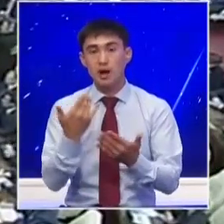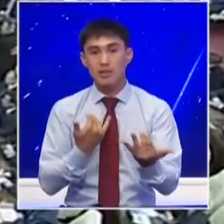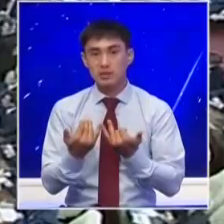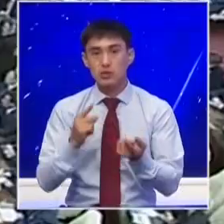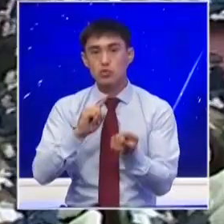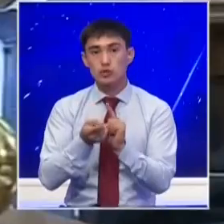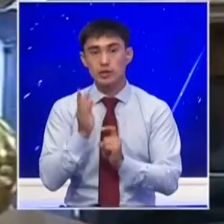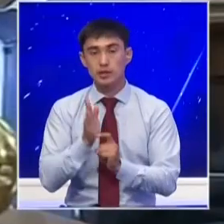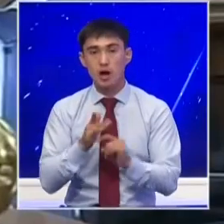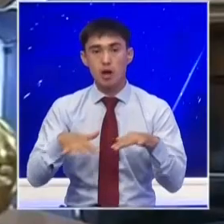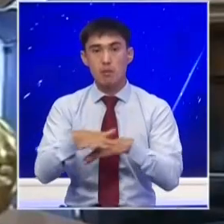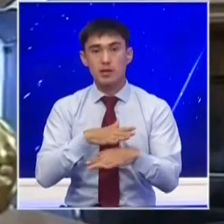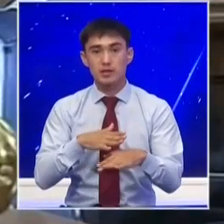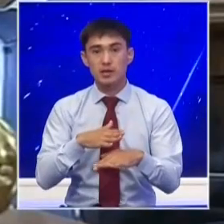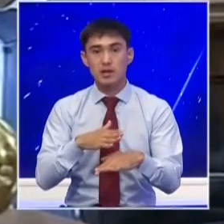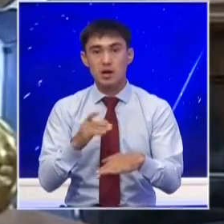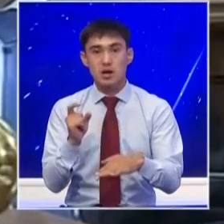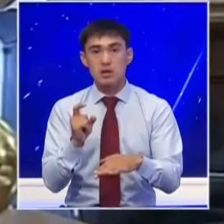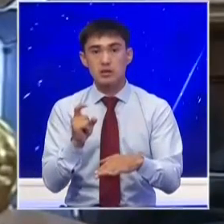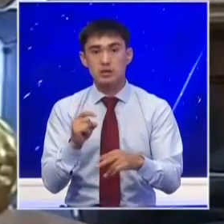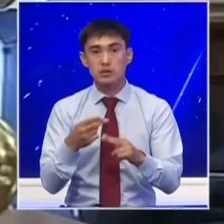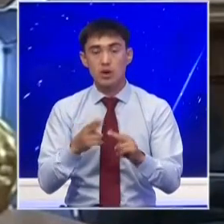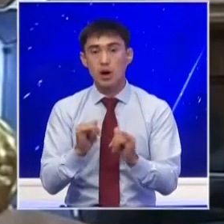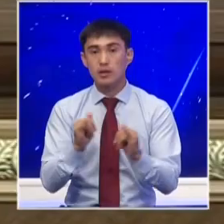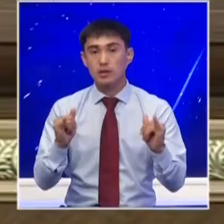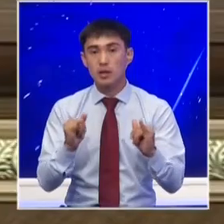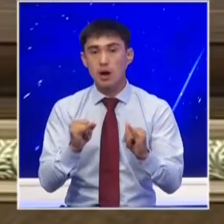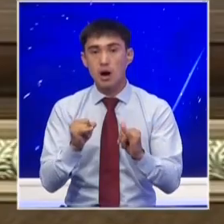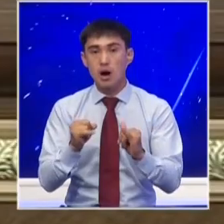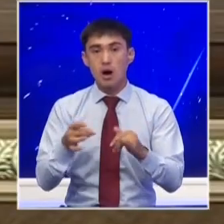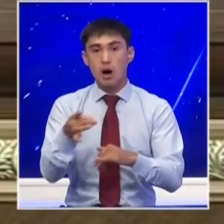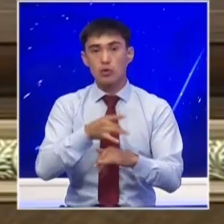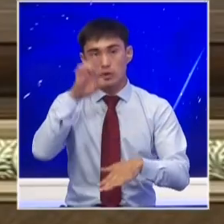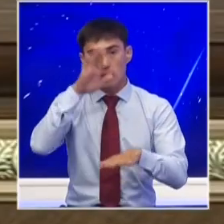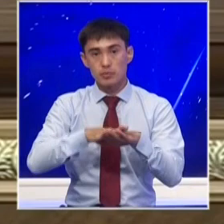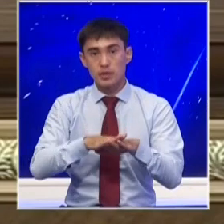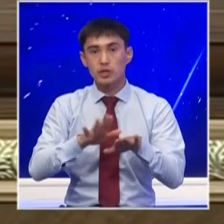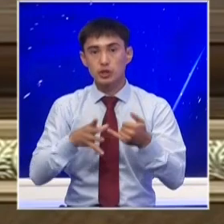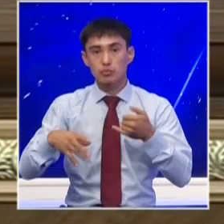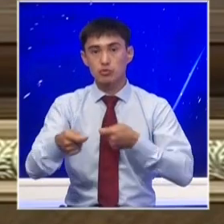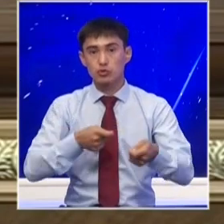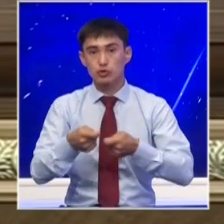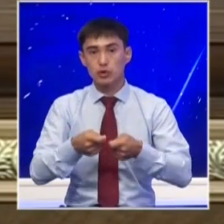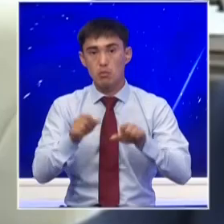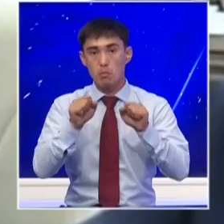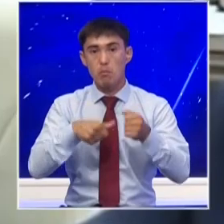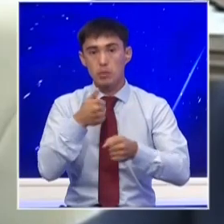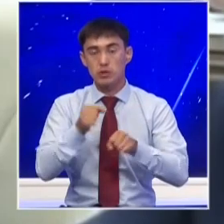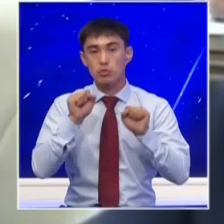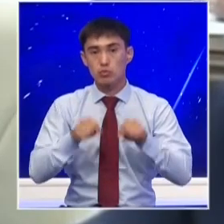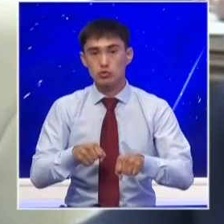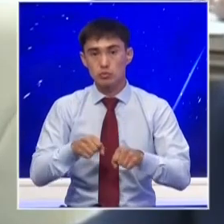қатынастар өзгереді, аймақтар дербестігі артады, аудан әкімдері жергілікті бюджетті басқару құқығына ие